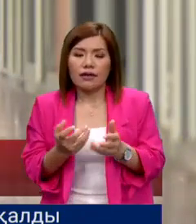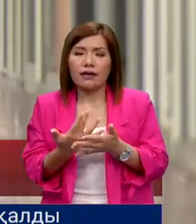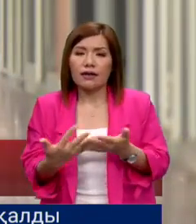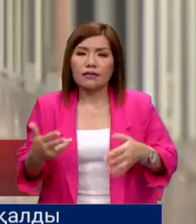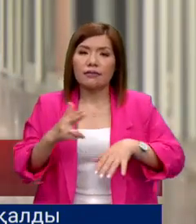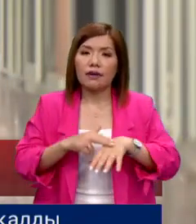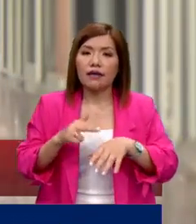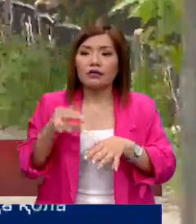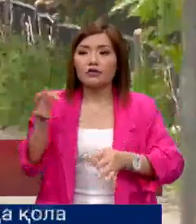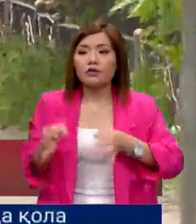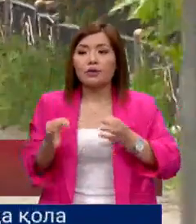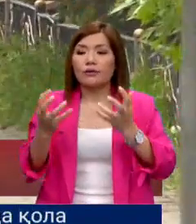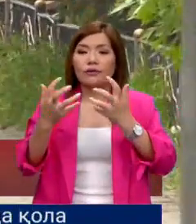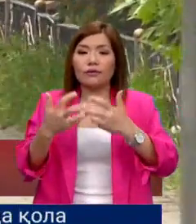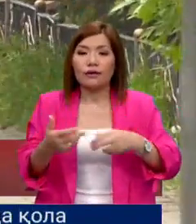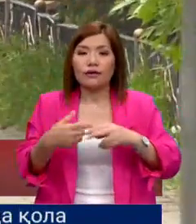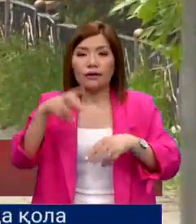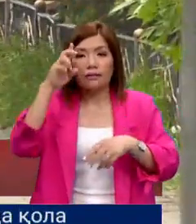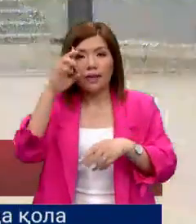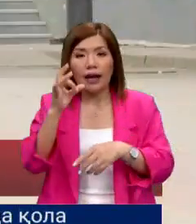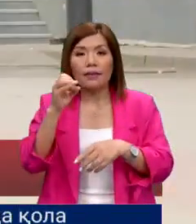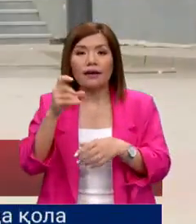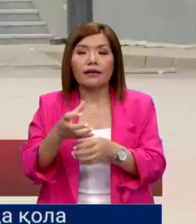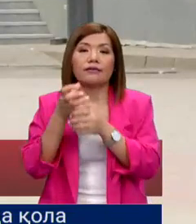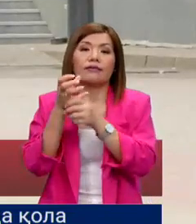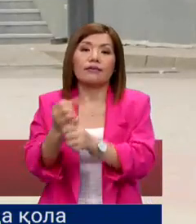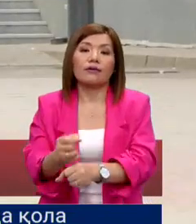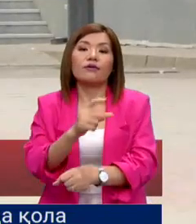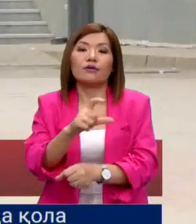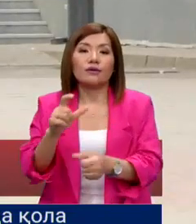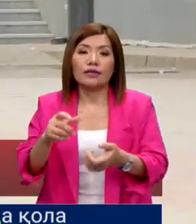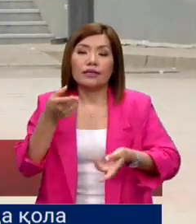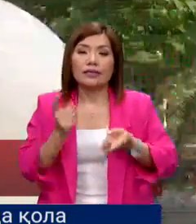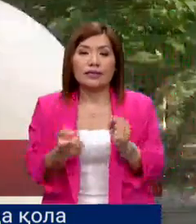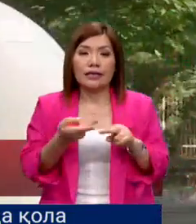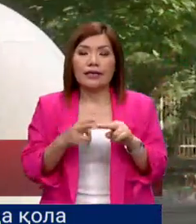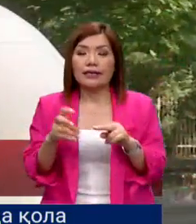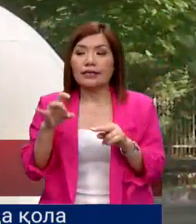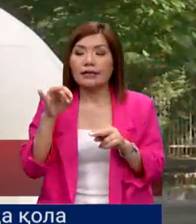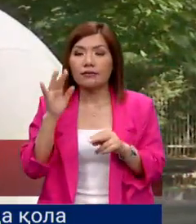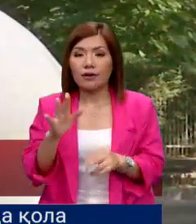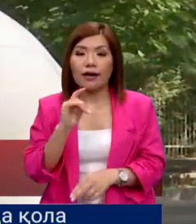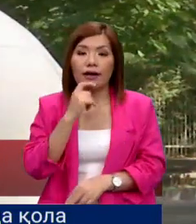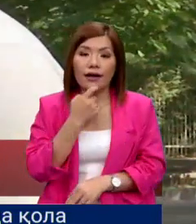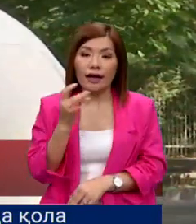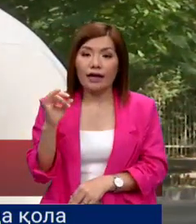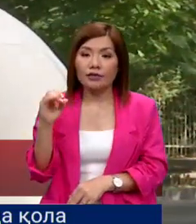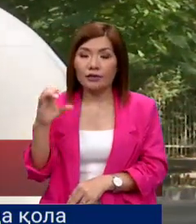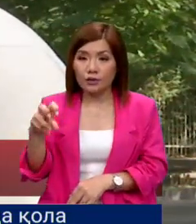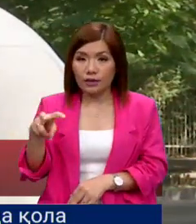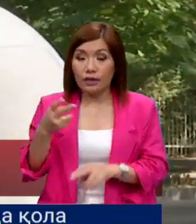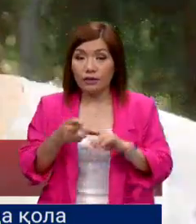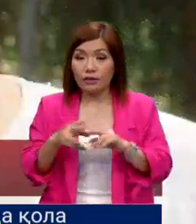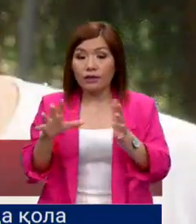полициясы, соттардың саны, мемлекеттік аппарат қысқарады. Онда жұмыс деген адамдар шынайы секторға барады. Ал экономист Расул Рысмамбетовтың